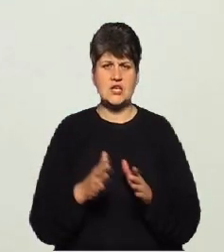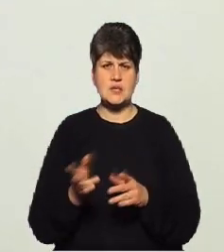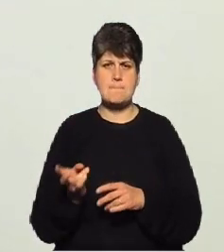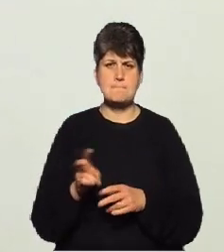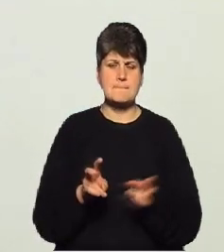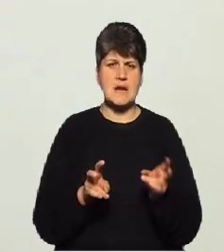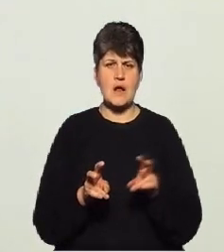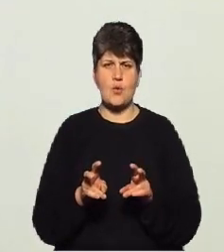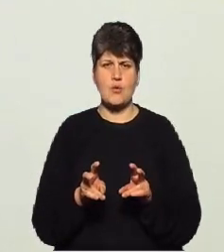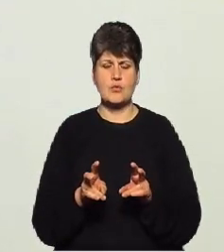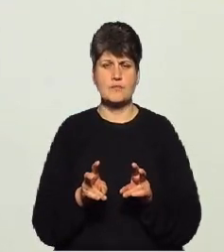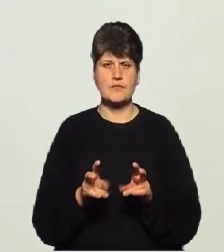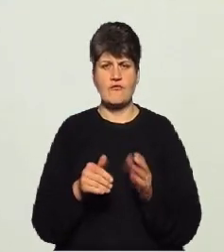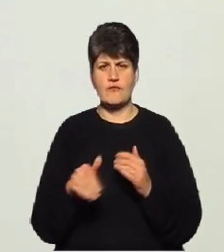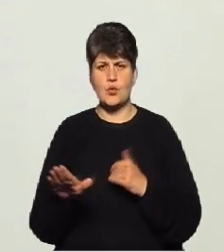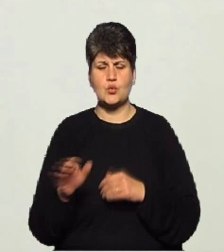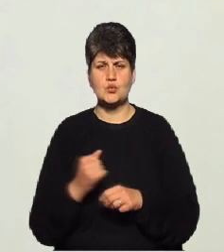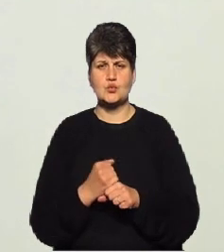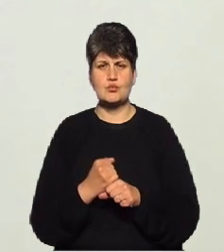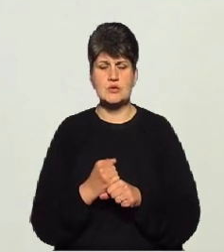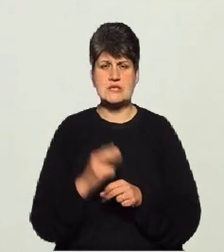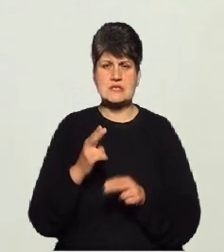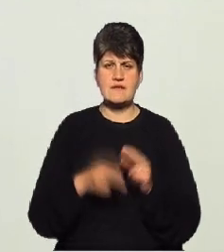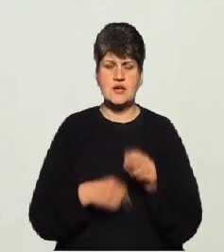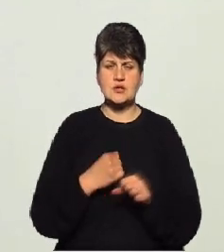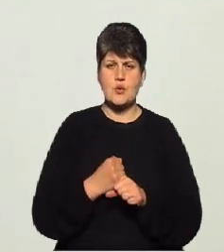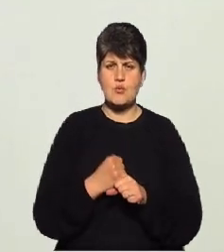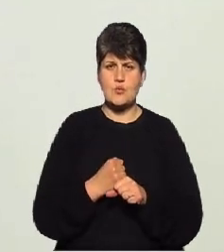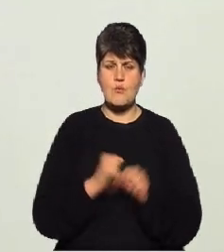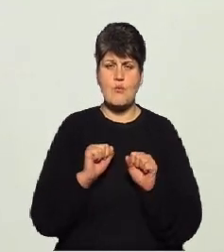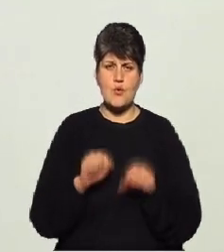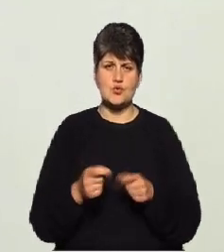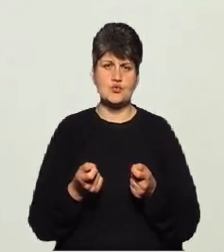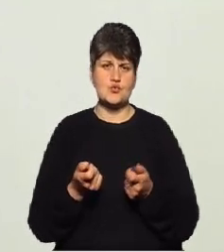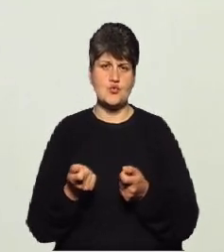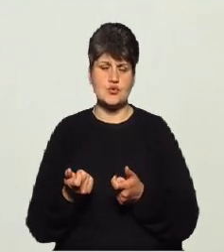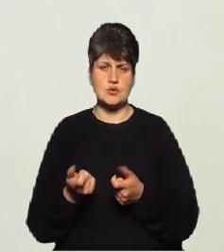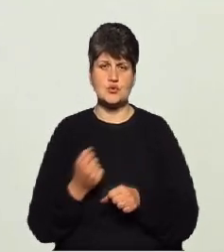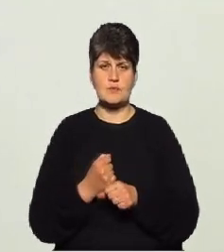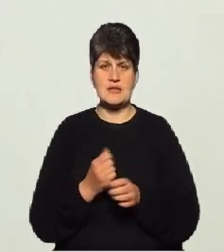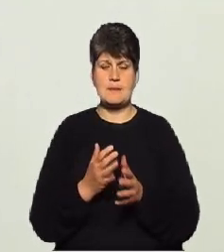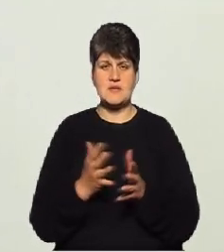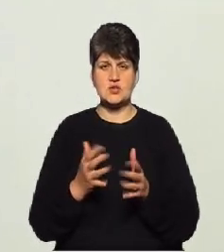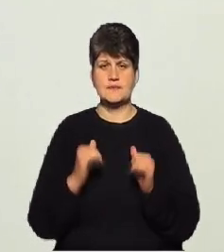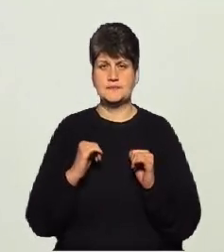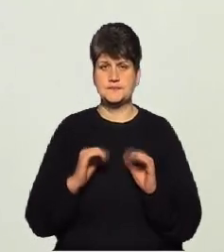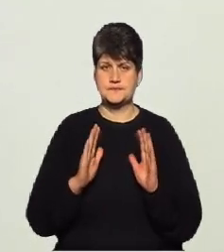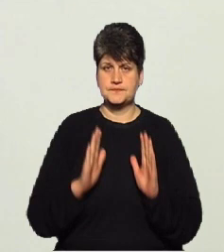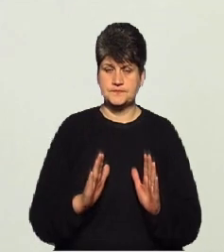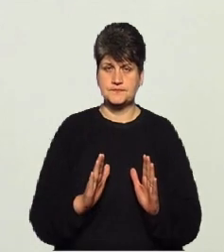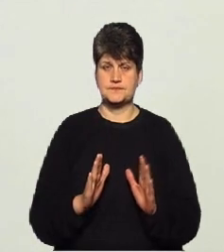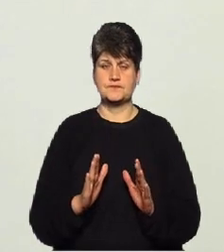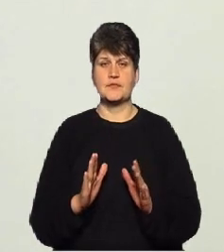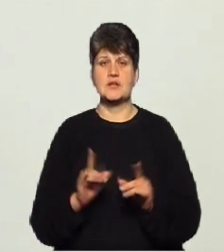відходу з роботи, завершення робочого дня, можуть трошки його зробити більш лабільним, більш динамічним, для того, щоб все ж таки люди з